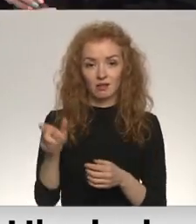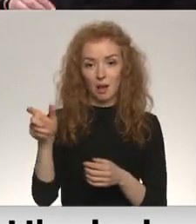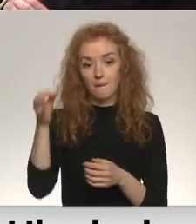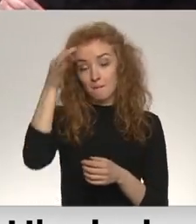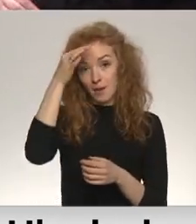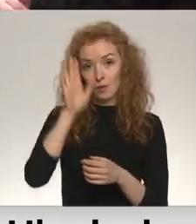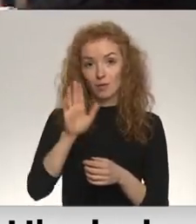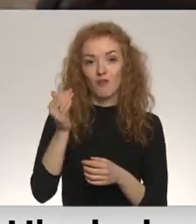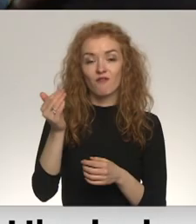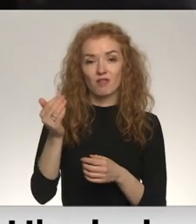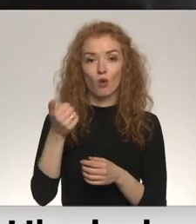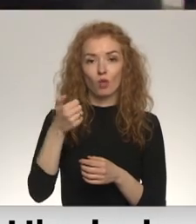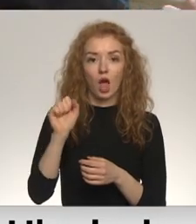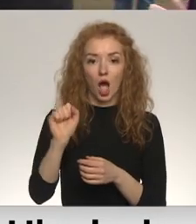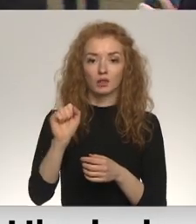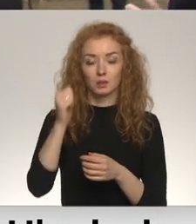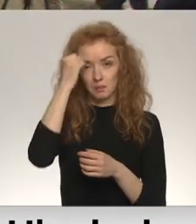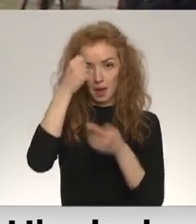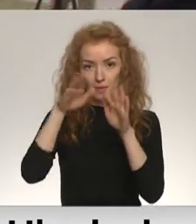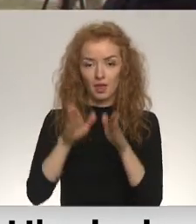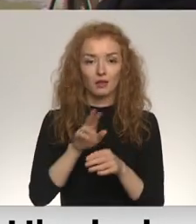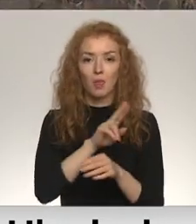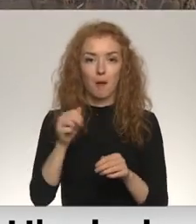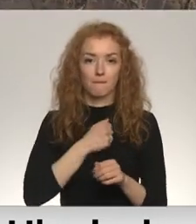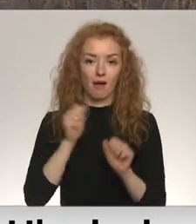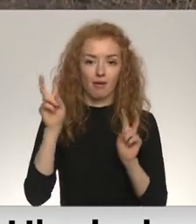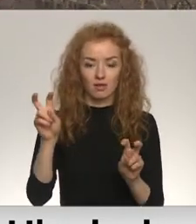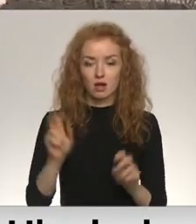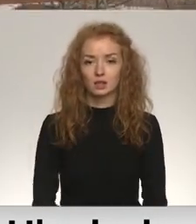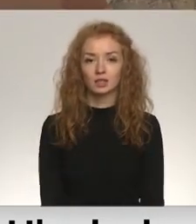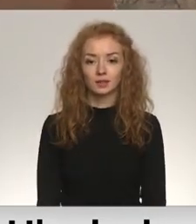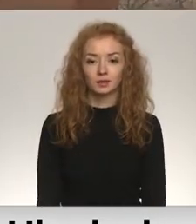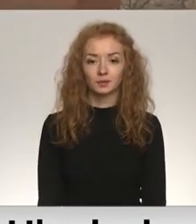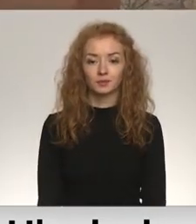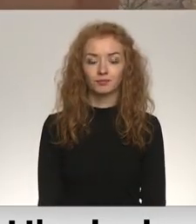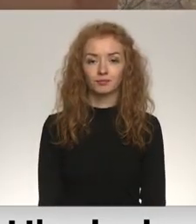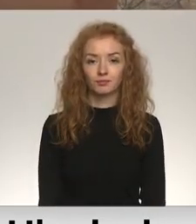piemiņu pie viņam veltītā pieminekļa Nebaidies. Madara Līcīte, Ainis Kukčs, Latvijas televīzija.